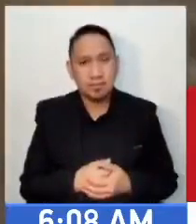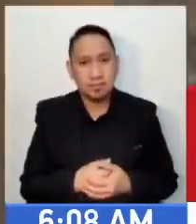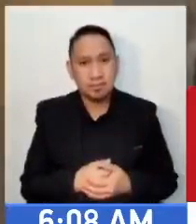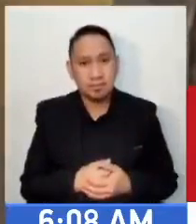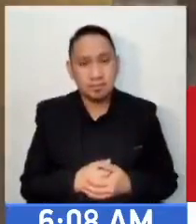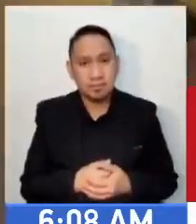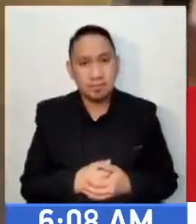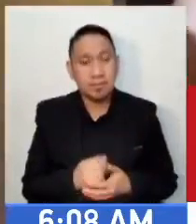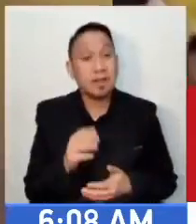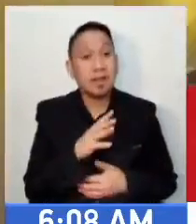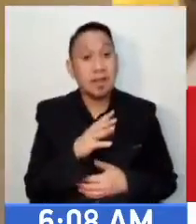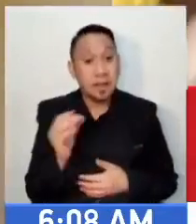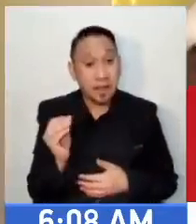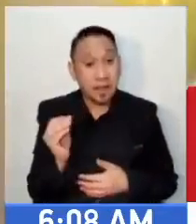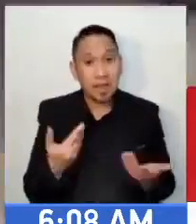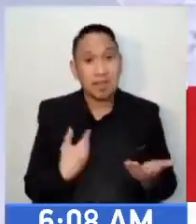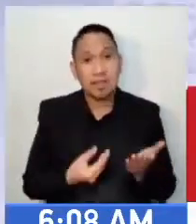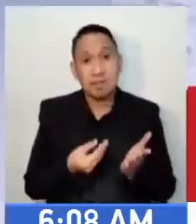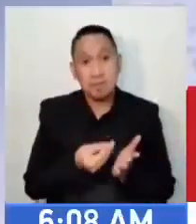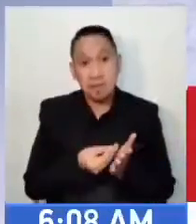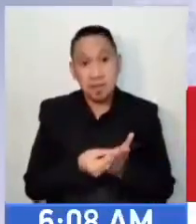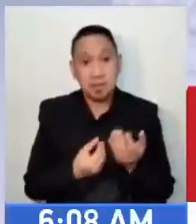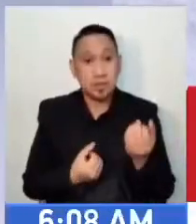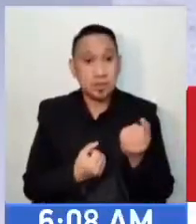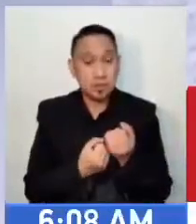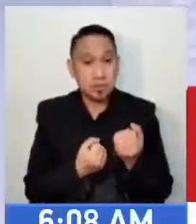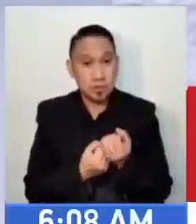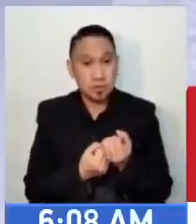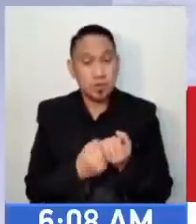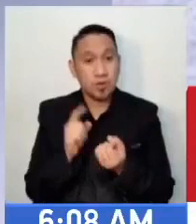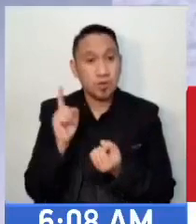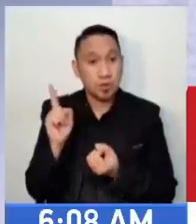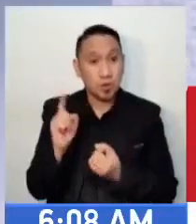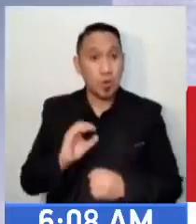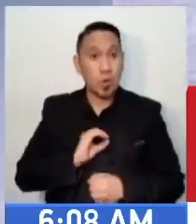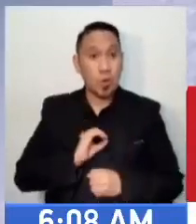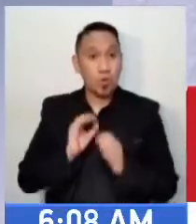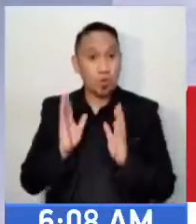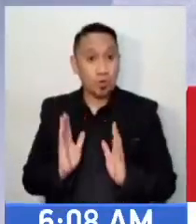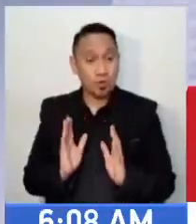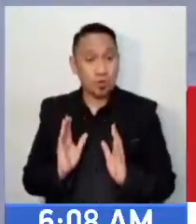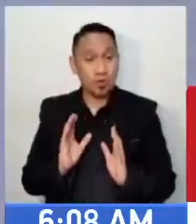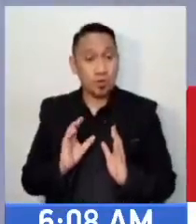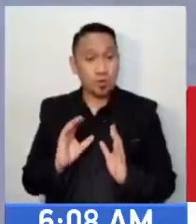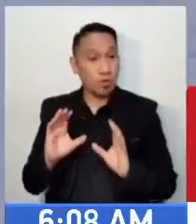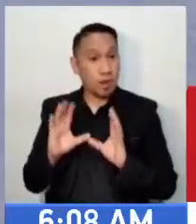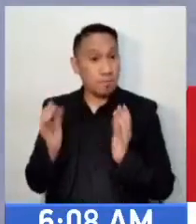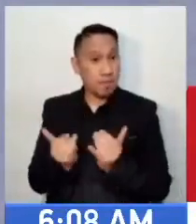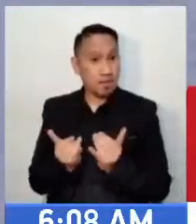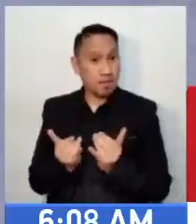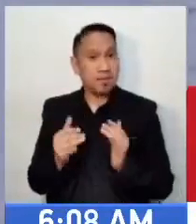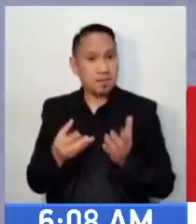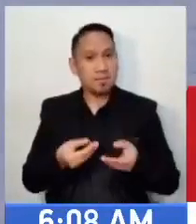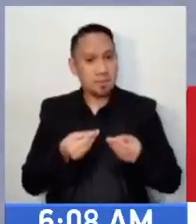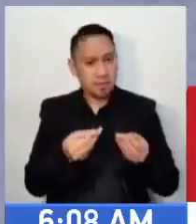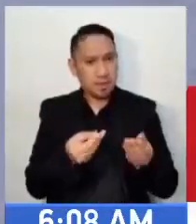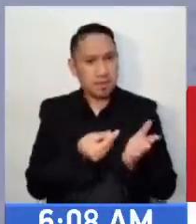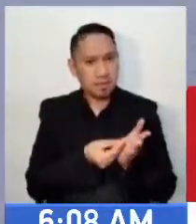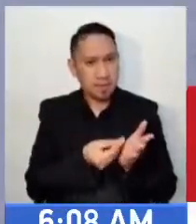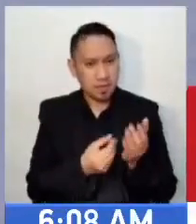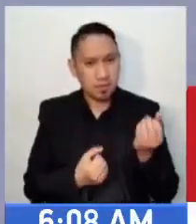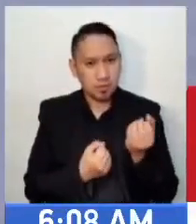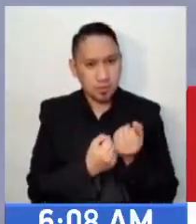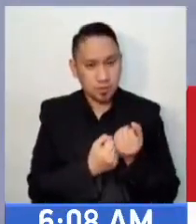Nag-abot din ang financial assistance ang Allison Shipping Lines na may-ari ng MV Lady Mary Joy 3. Nakikipagtulungan din daw sila sa mga